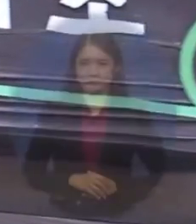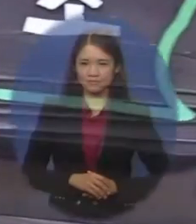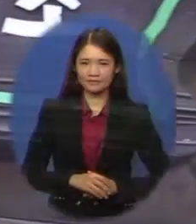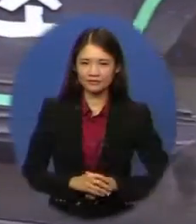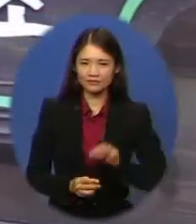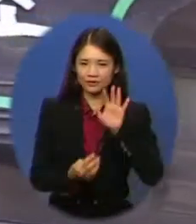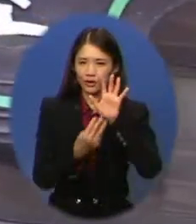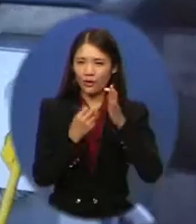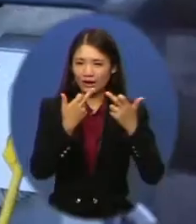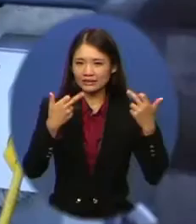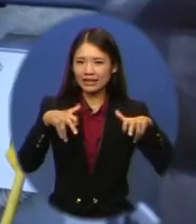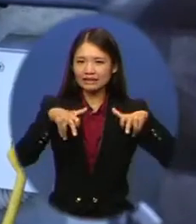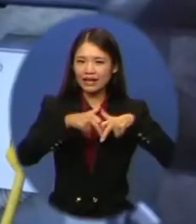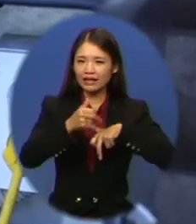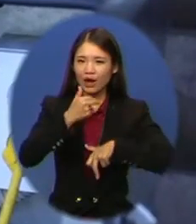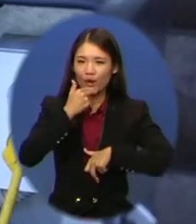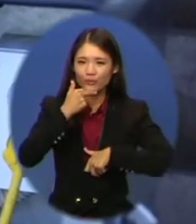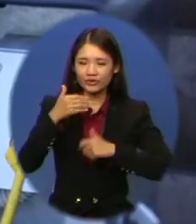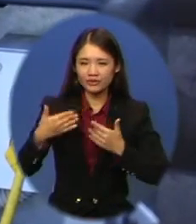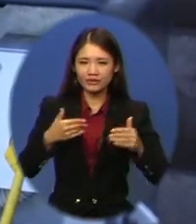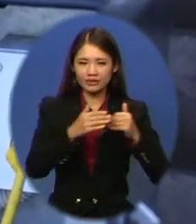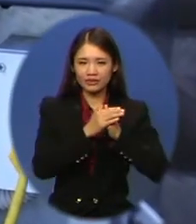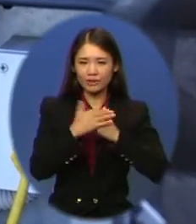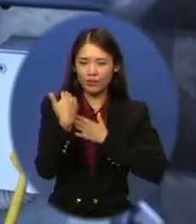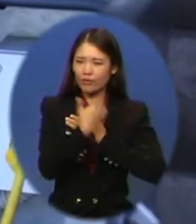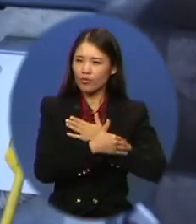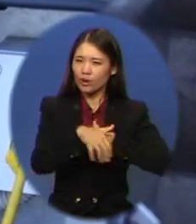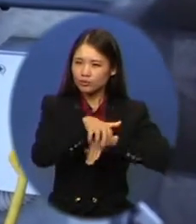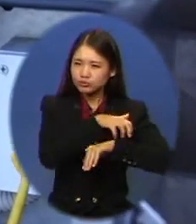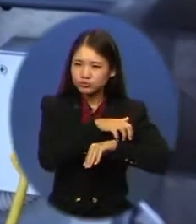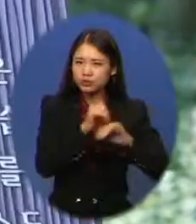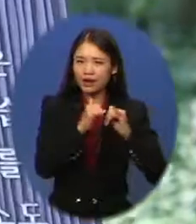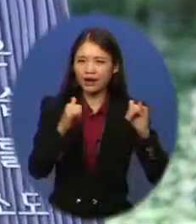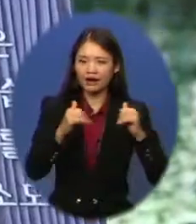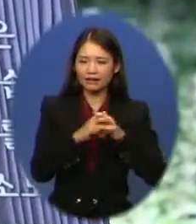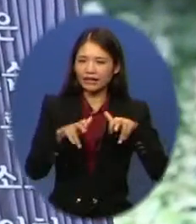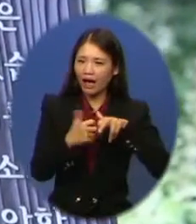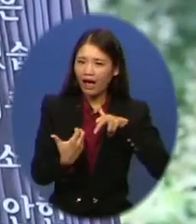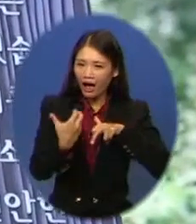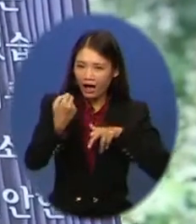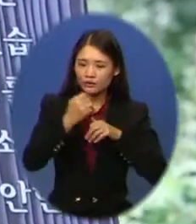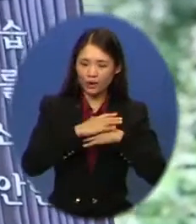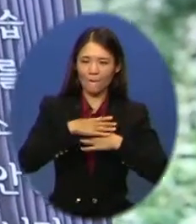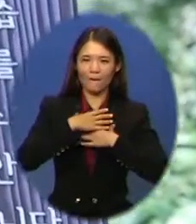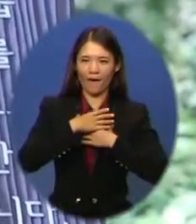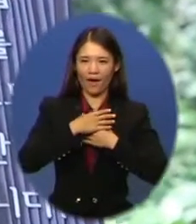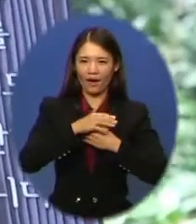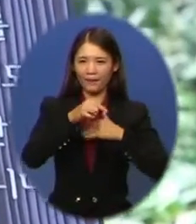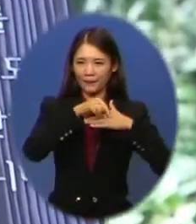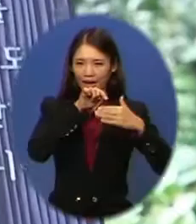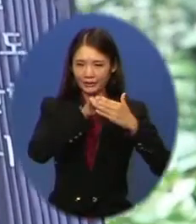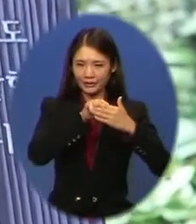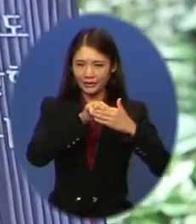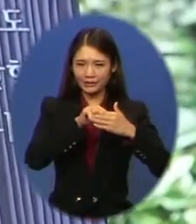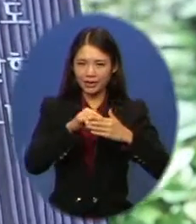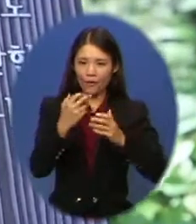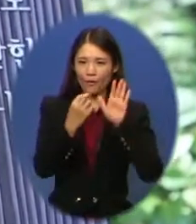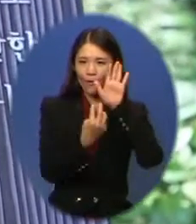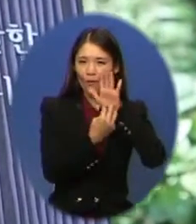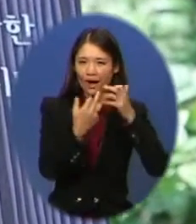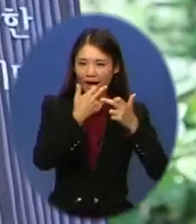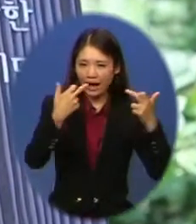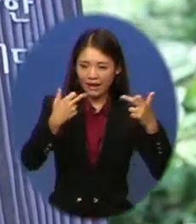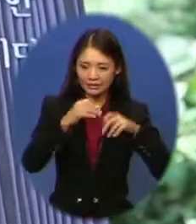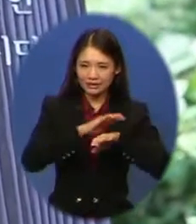관악산 무장애길은 몸이 불편하신 분들도 편안한 마음으로 관악산을 느긋하게 즐길 수 있도록 낮은